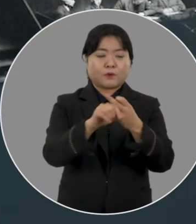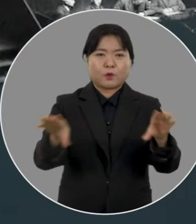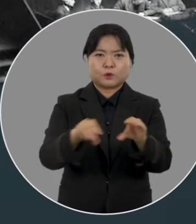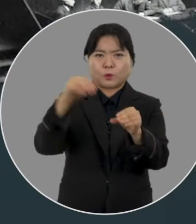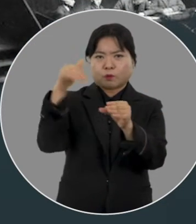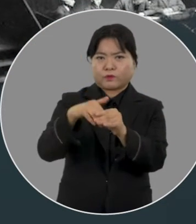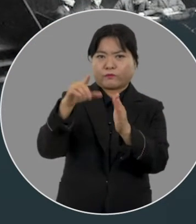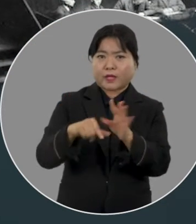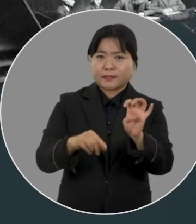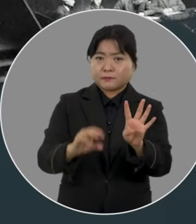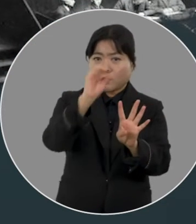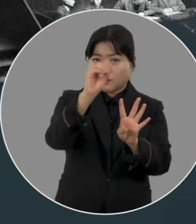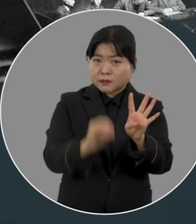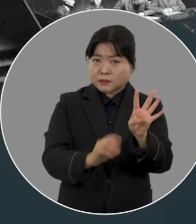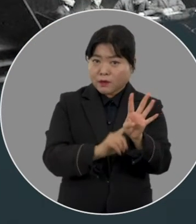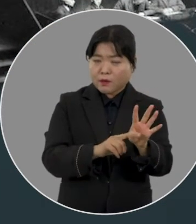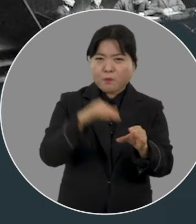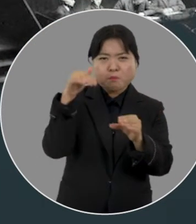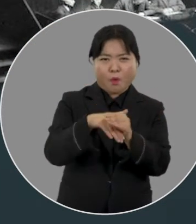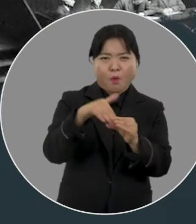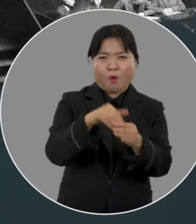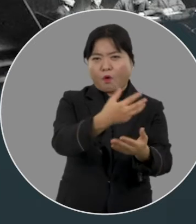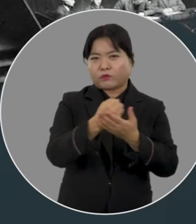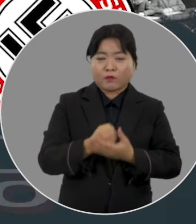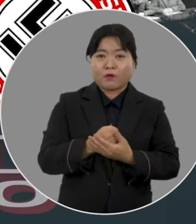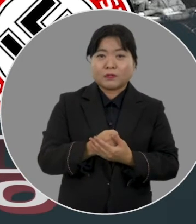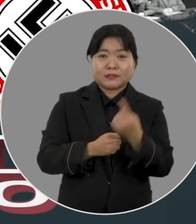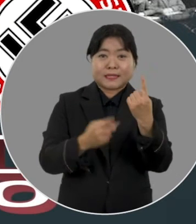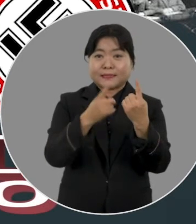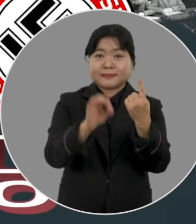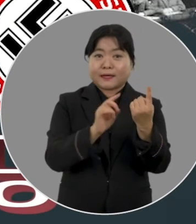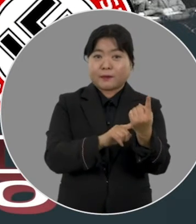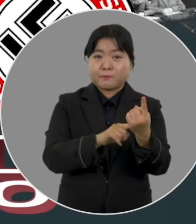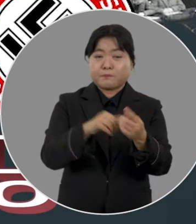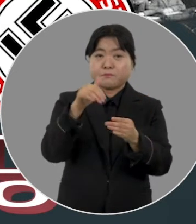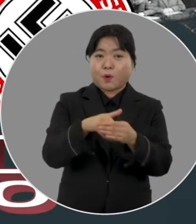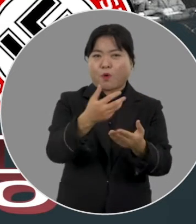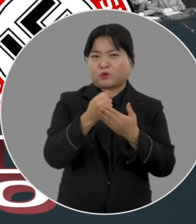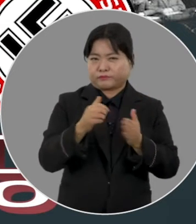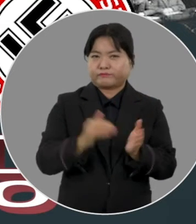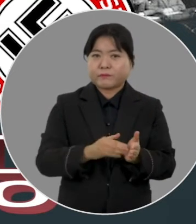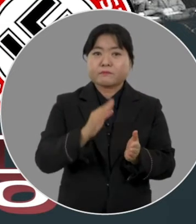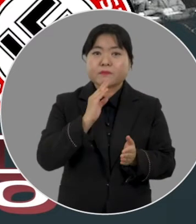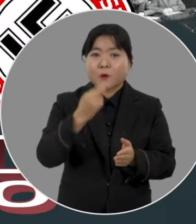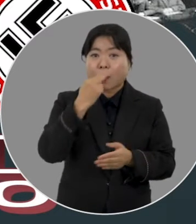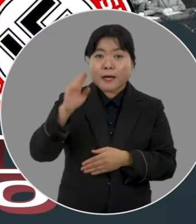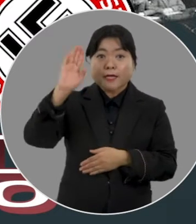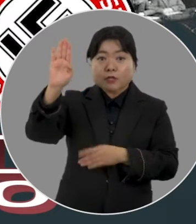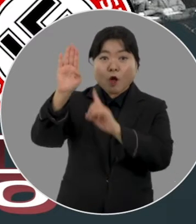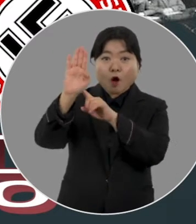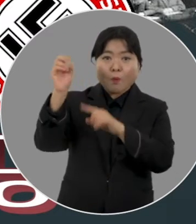총선에서 44% 정도의 표를 얻어서 제1당의 표를 얻었죠. 바로